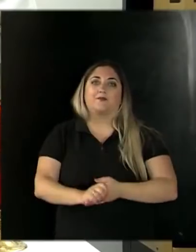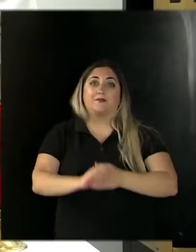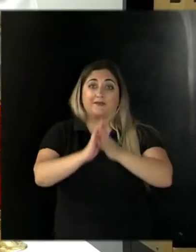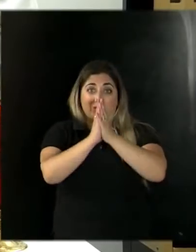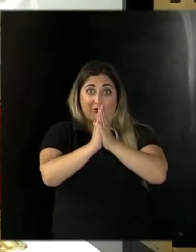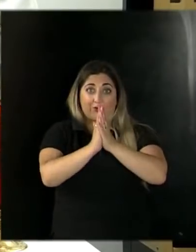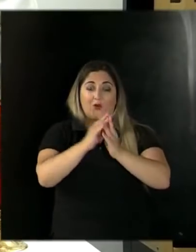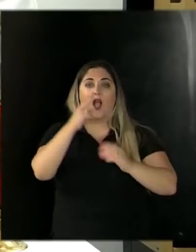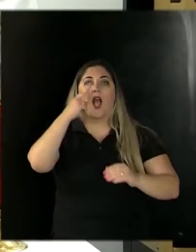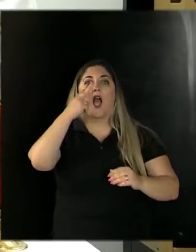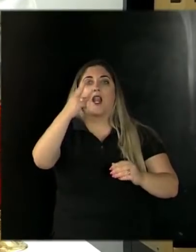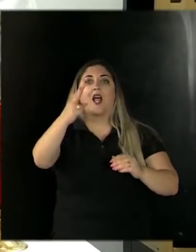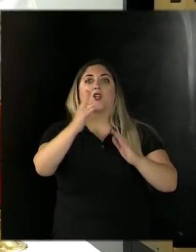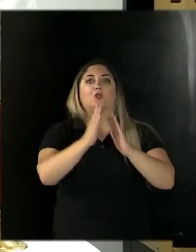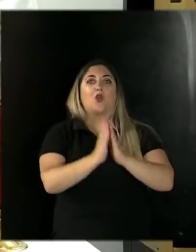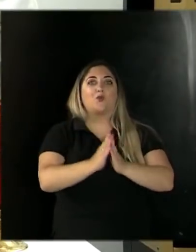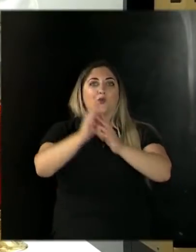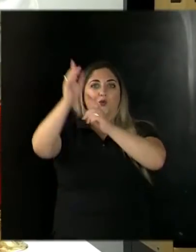Nitolbu.